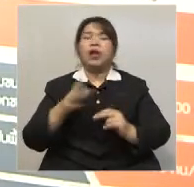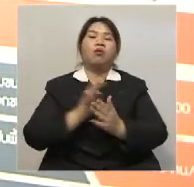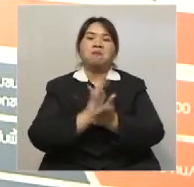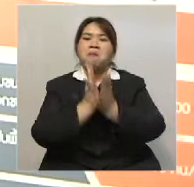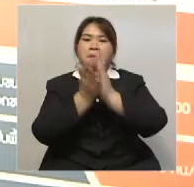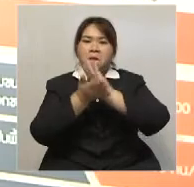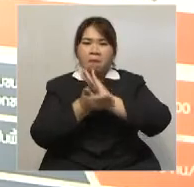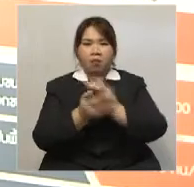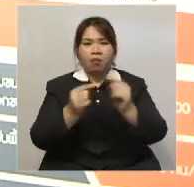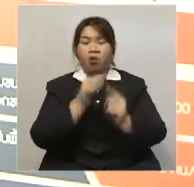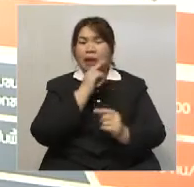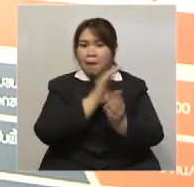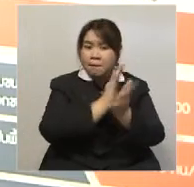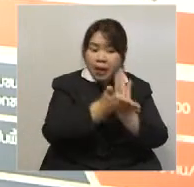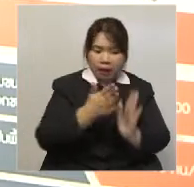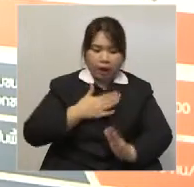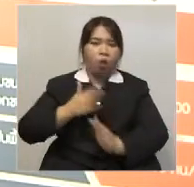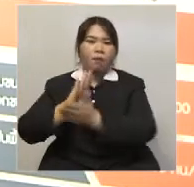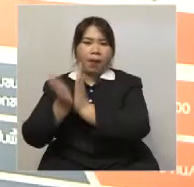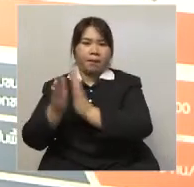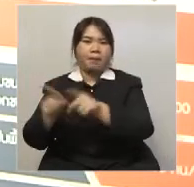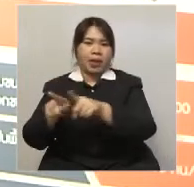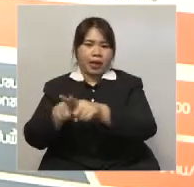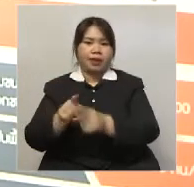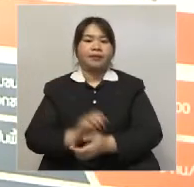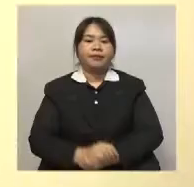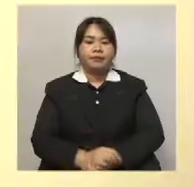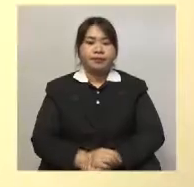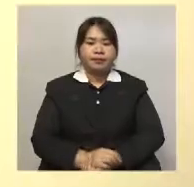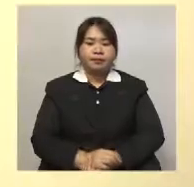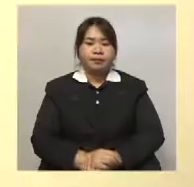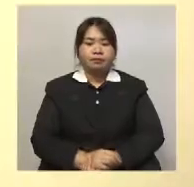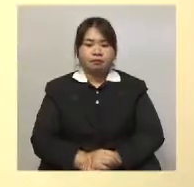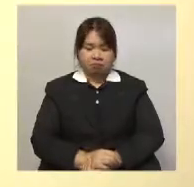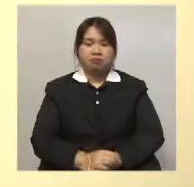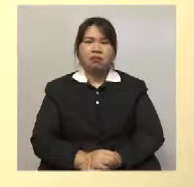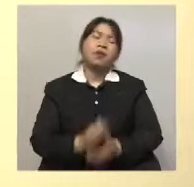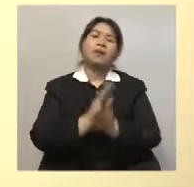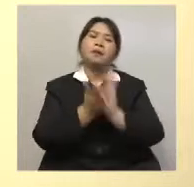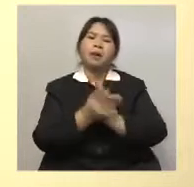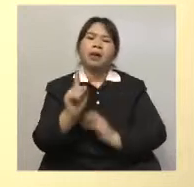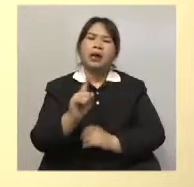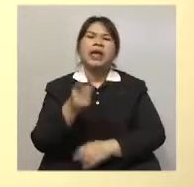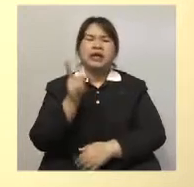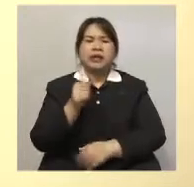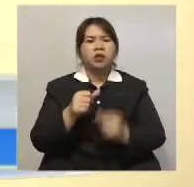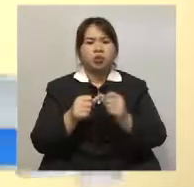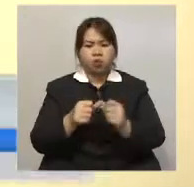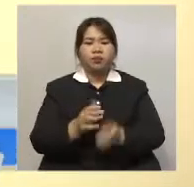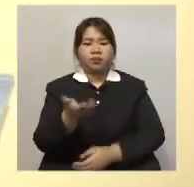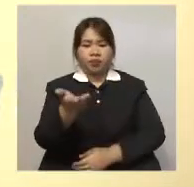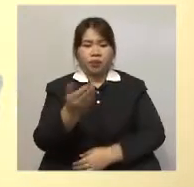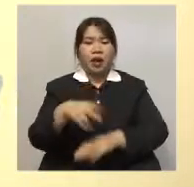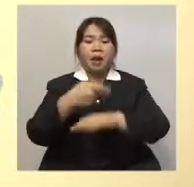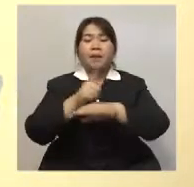ให้เข้ากับความเปลี่ยนแปลง ที่เกิดขึ้นนะครับเพื่อประโยชน์ของเราครับ แปรปรับตัวเลยครับมันก็อยู่กันมานานแล้วตั้งแต่ สงกาแพ้ภูเขีย